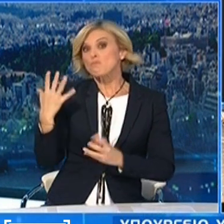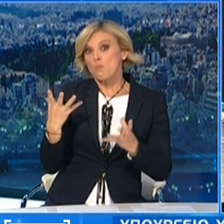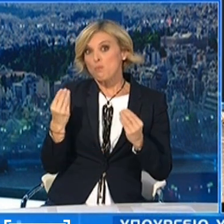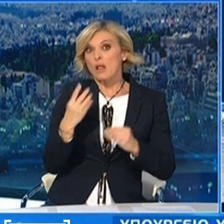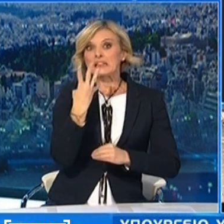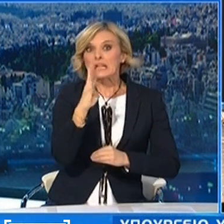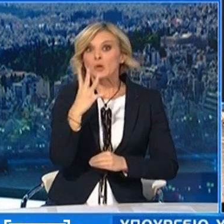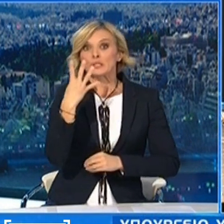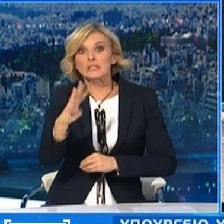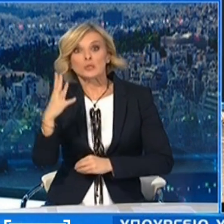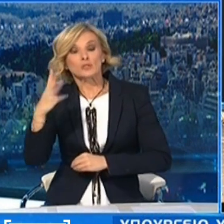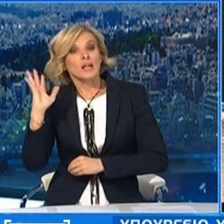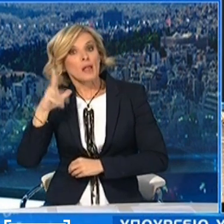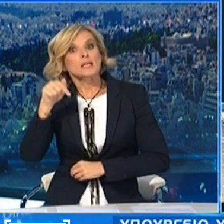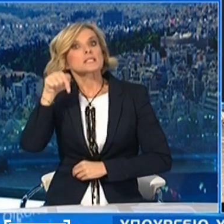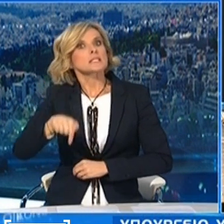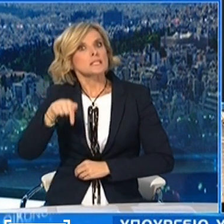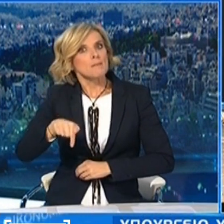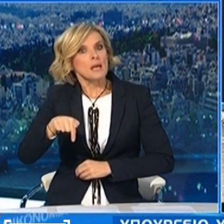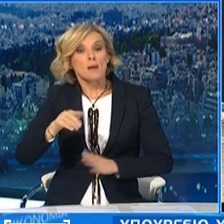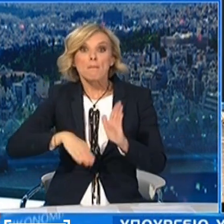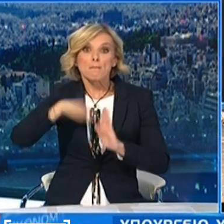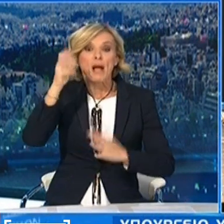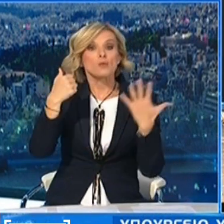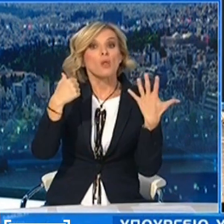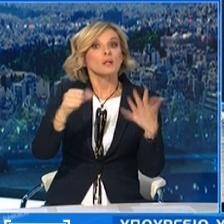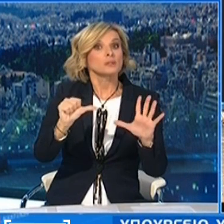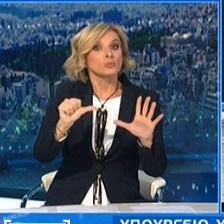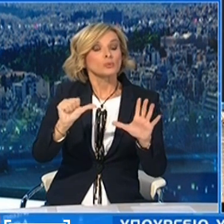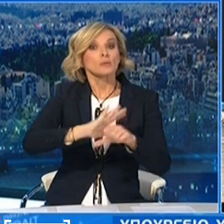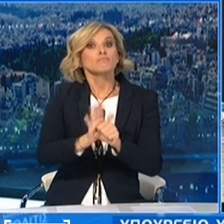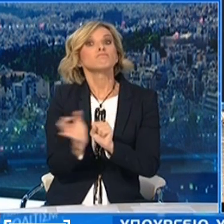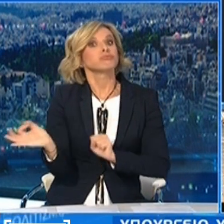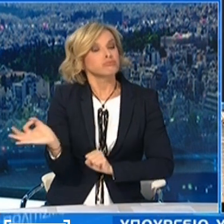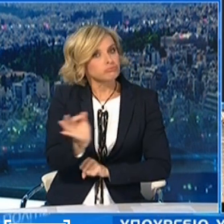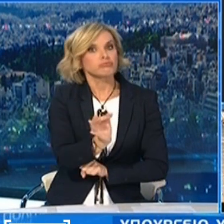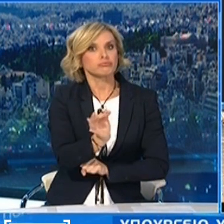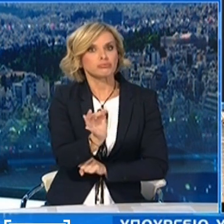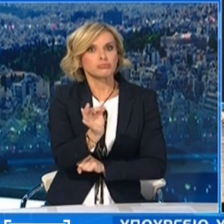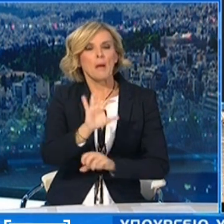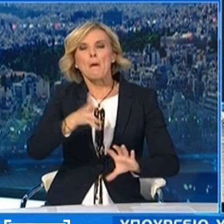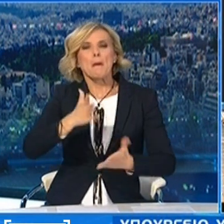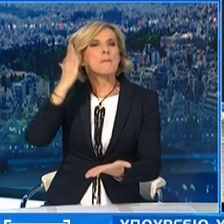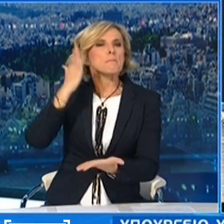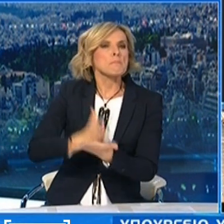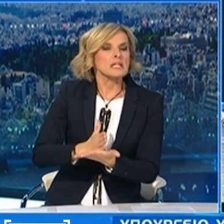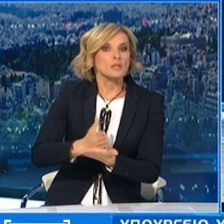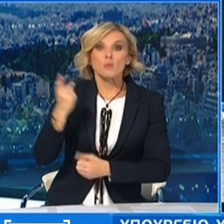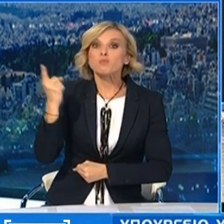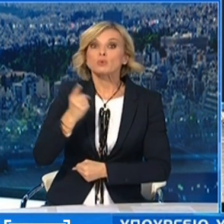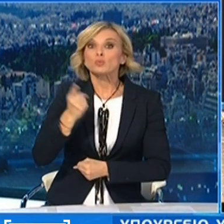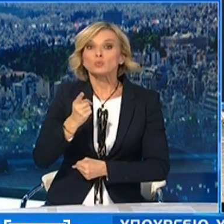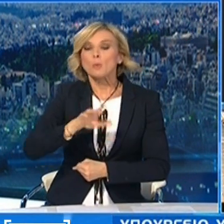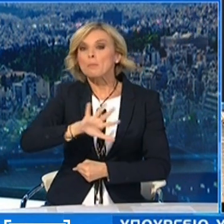από 400. Σήμερα, για πρώτη φορά, βλέπουμε πάνω από 600 διαγνώσεις ανά ημέρα. Και ο κυλιόμενος μέσος όρος των συμπολιτών μας που καταλήγουν